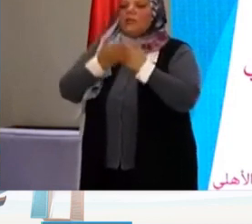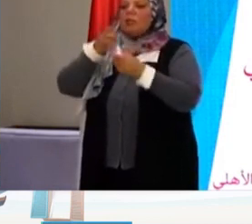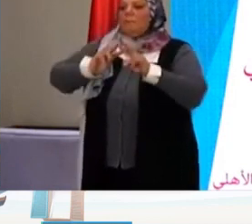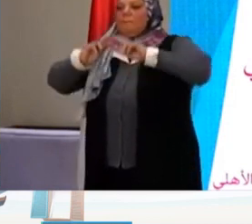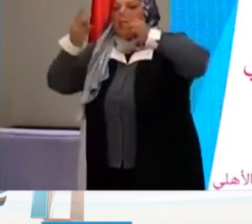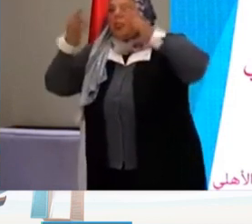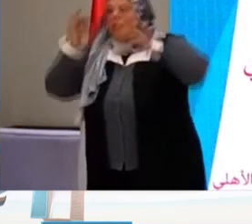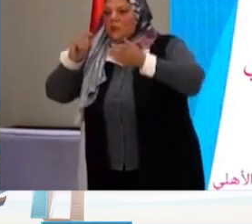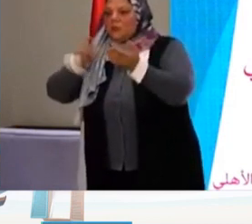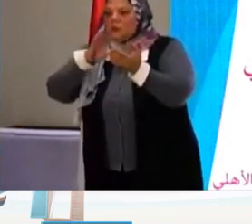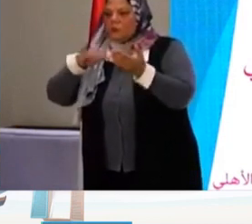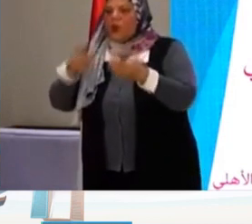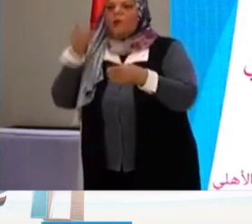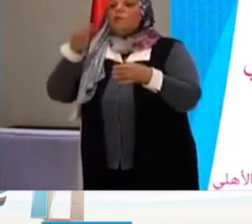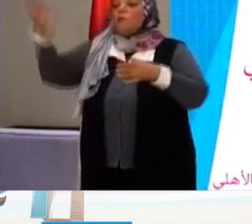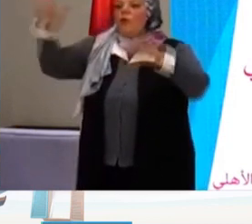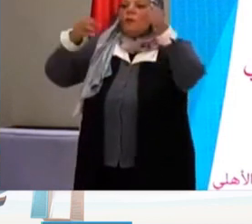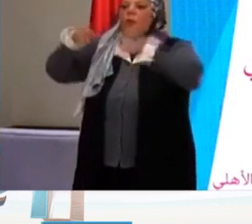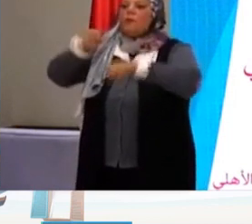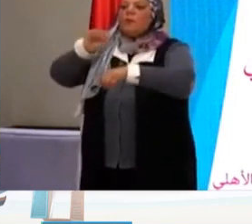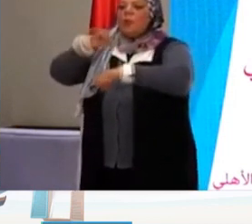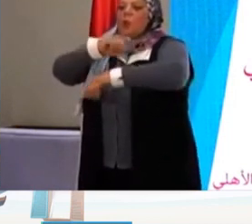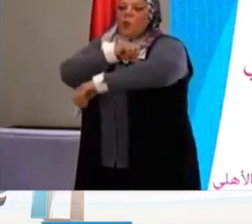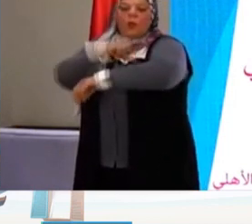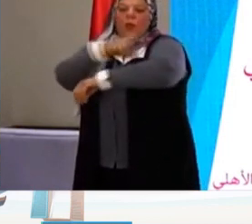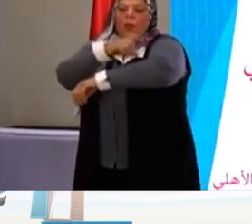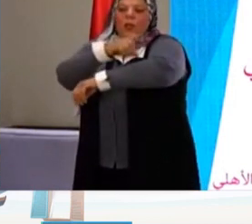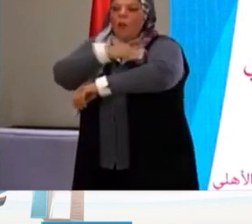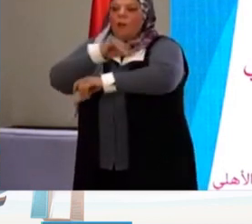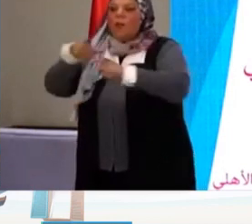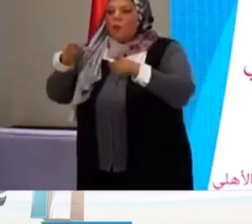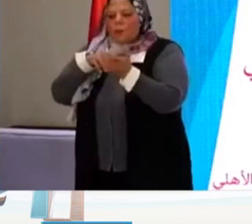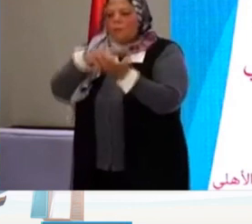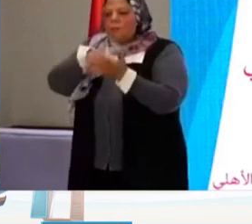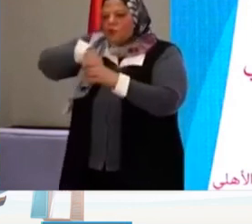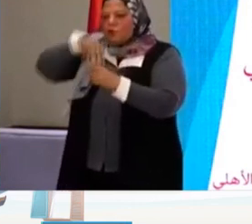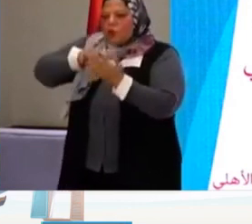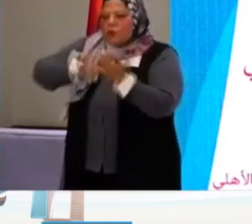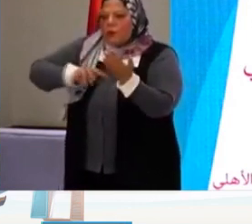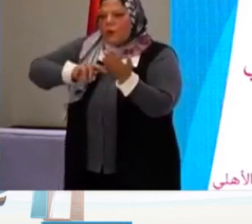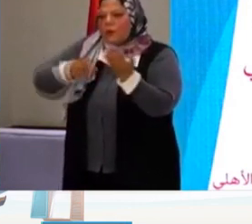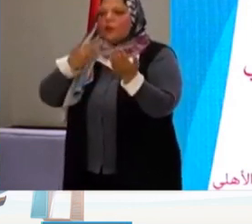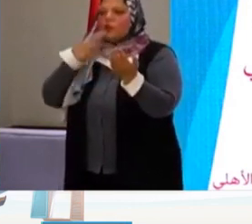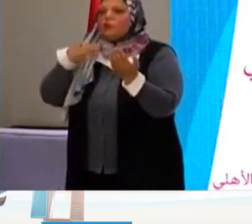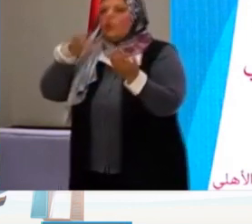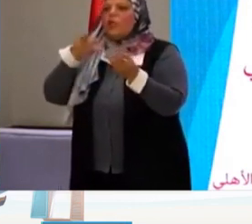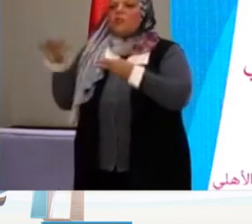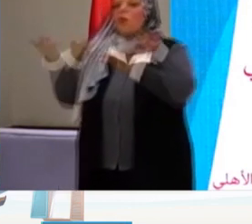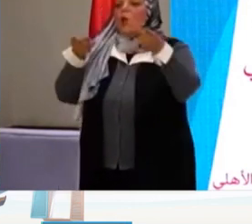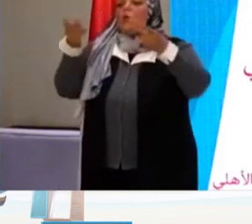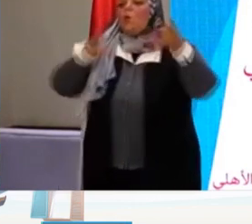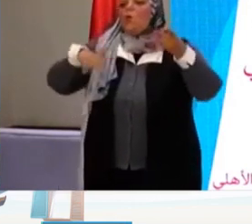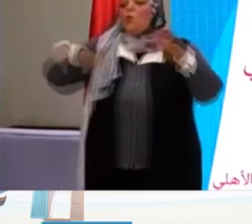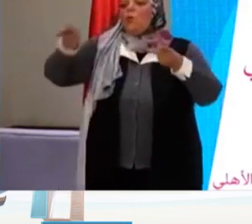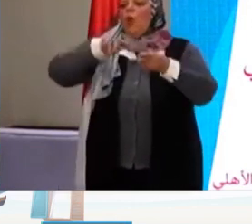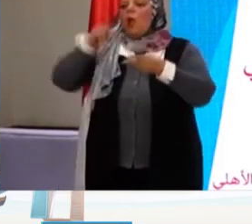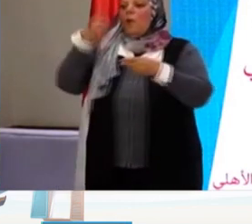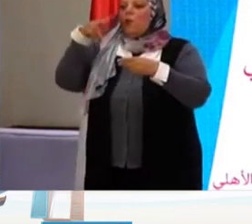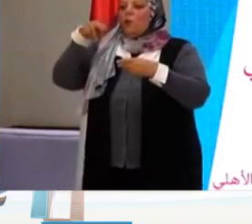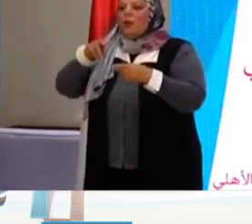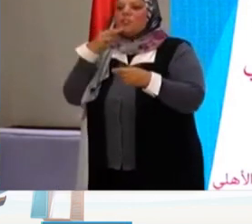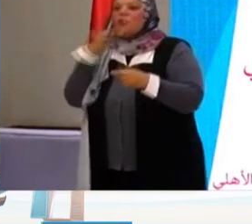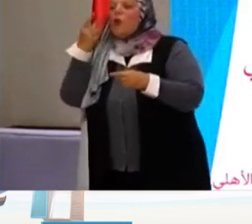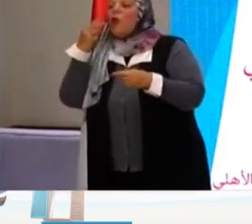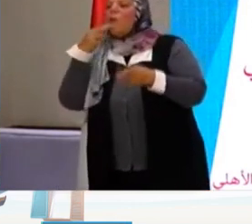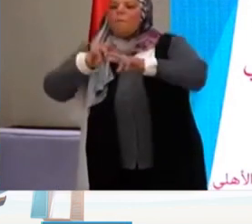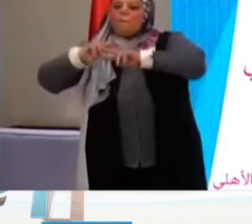احنا عندنا اكثر من 52,000 مؤسسه عمل اهلي بتشتغل في مصر. طبعا اللي وفق اوضاعه